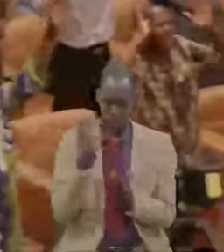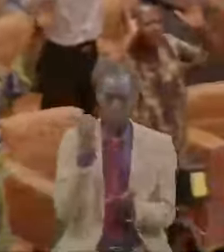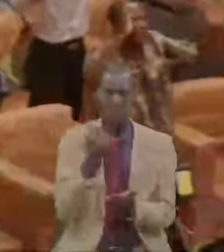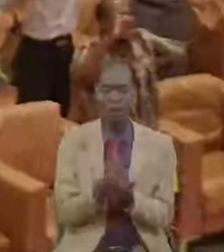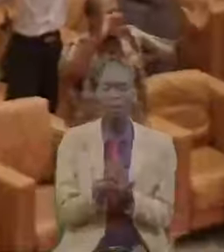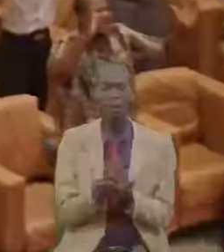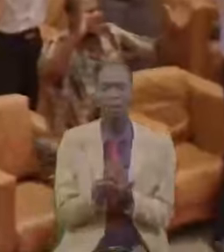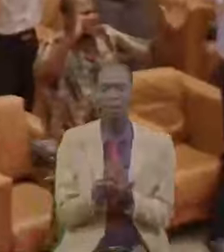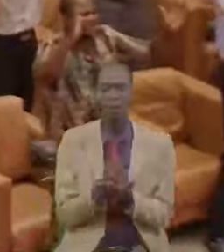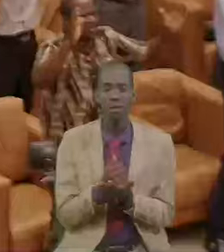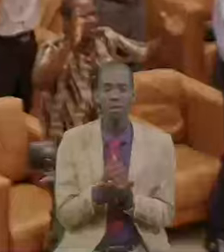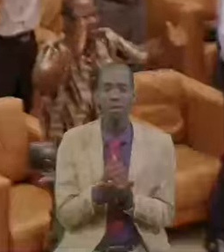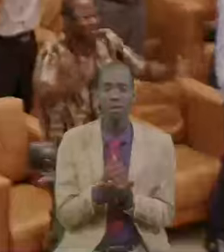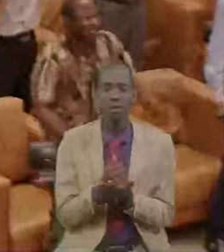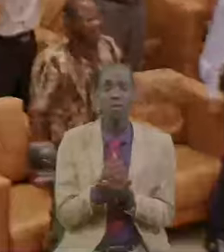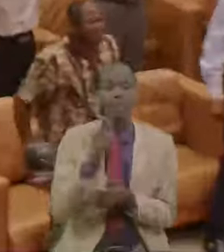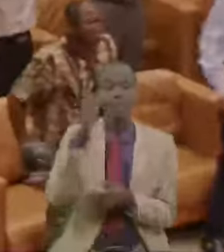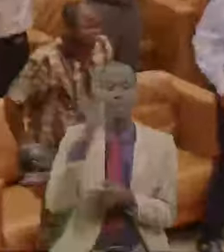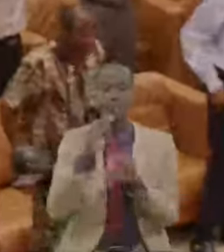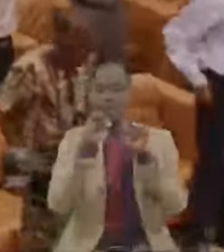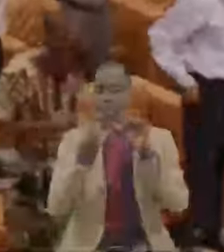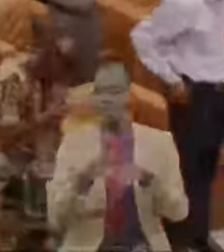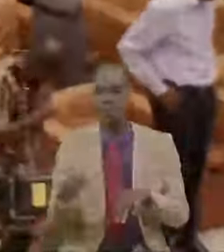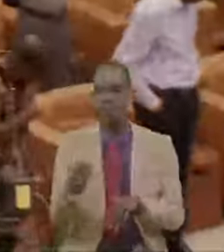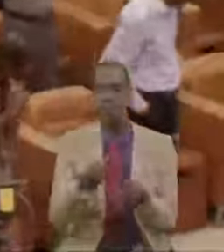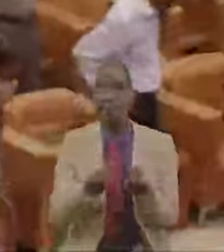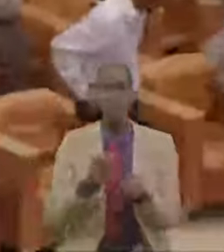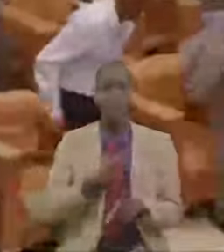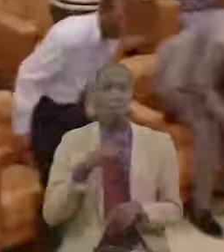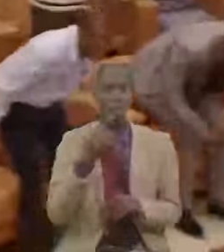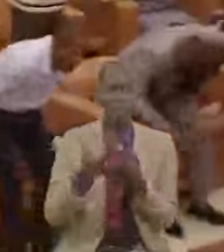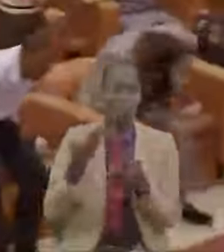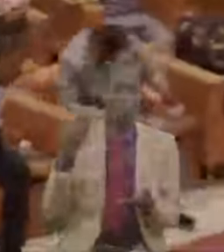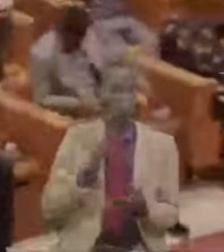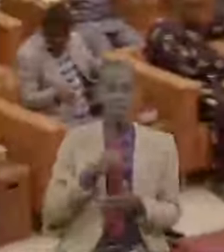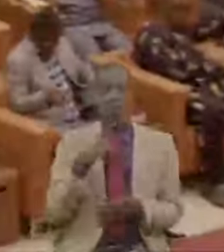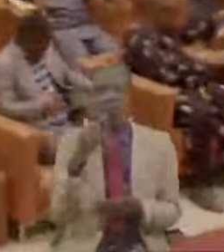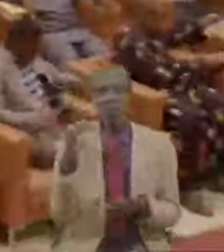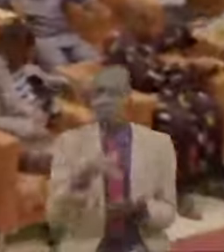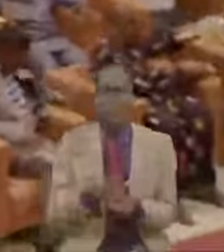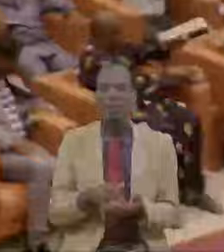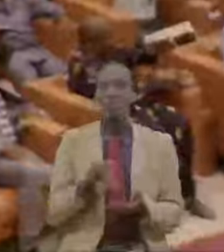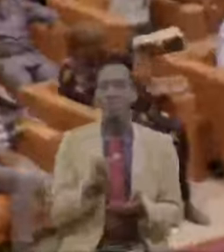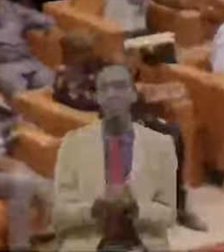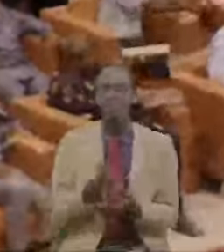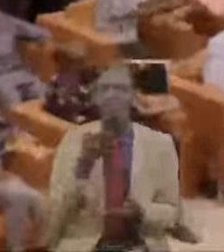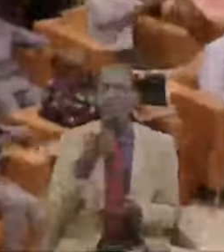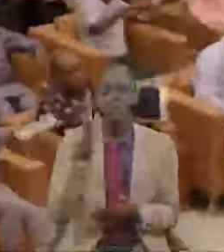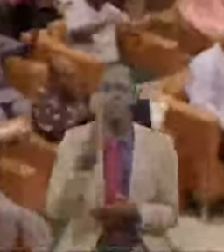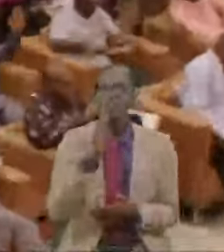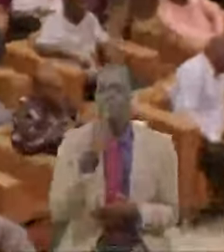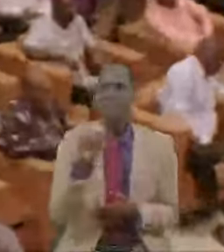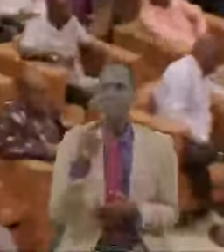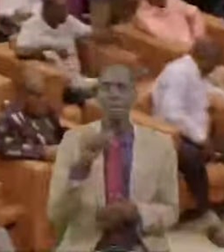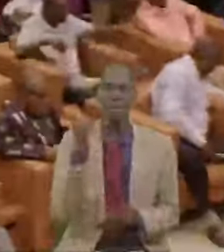prions. Que le Seigneur vous bénisse, comme je vous l'ai dit, je vous le redis, il y aura un amen